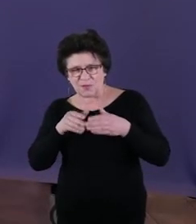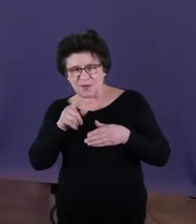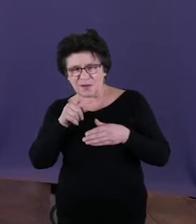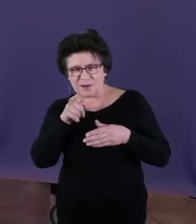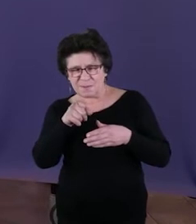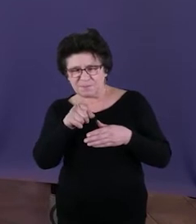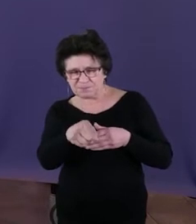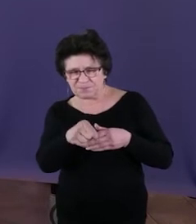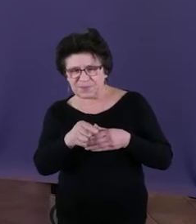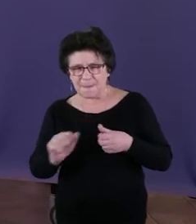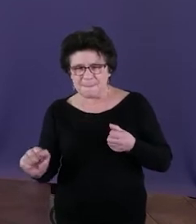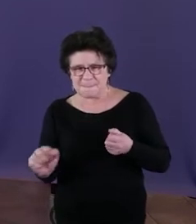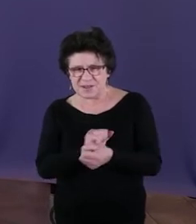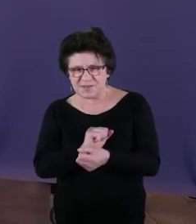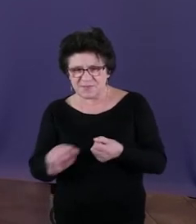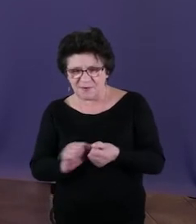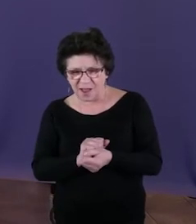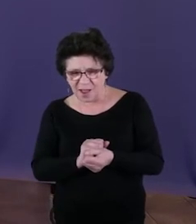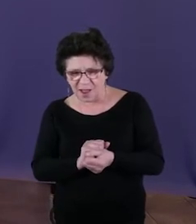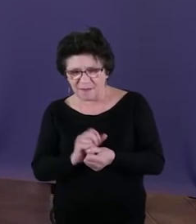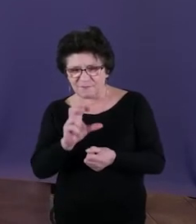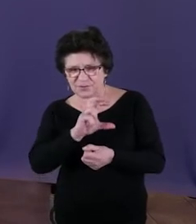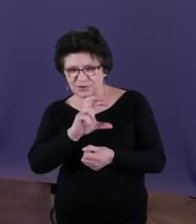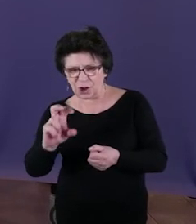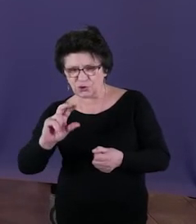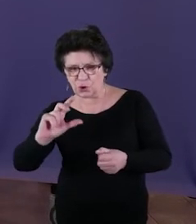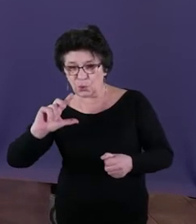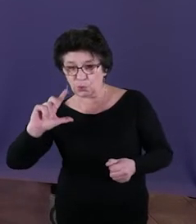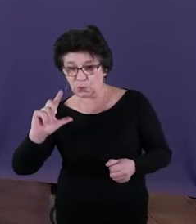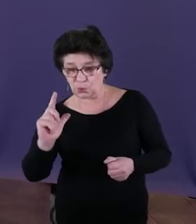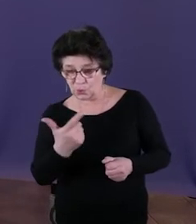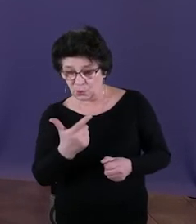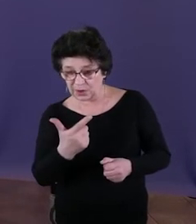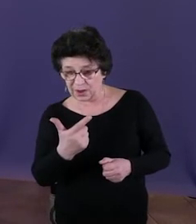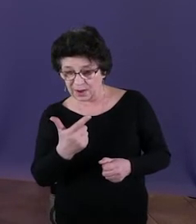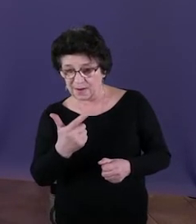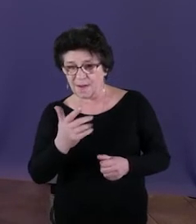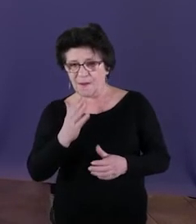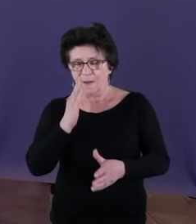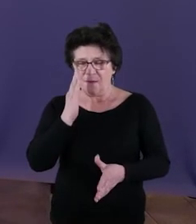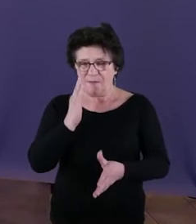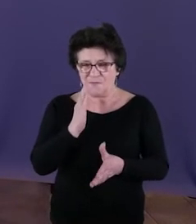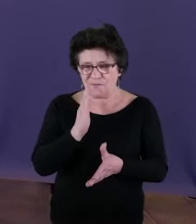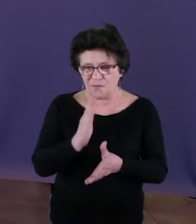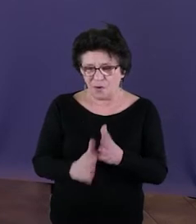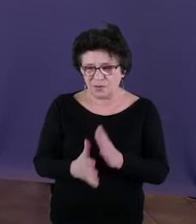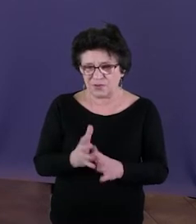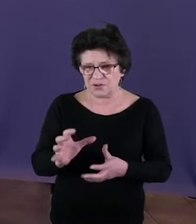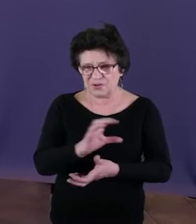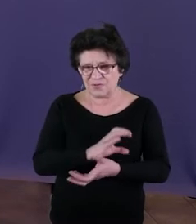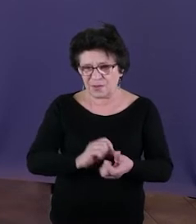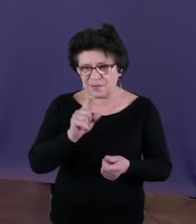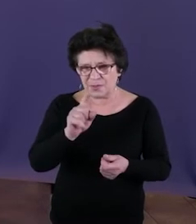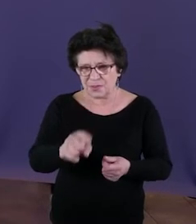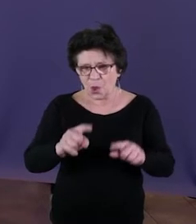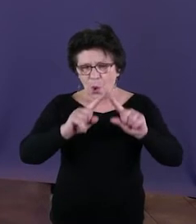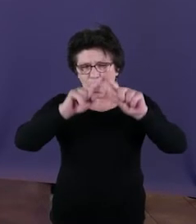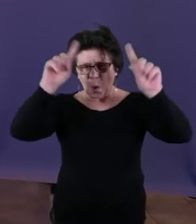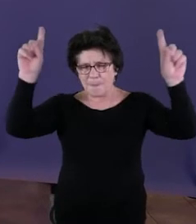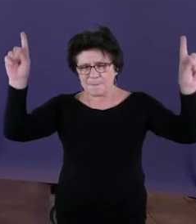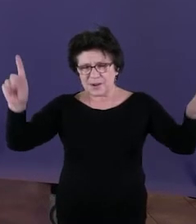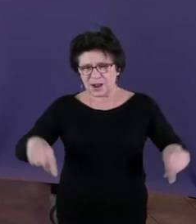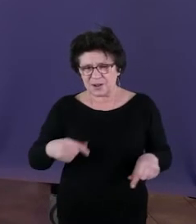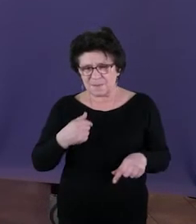w czasie II Wojny Światowej bitwa ta ten obraz wielki potężny ciężki